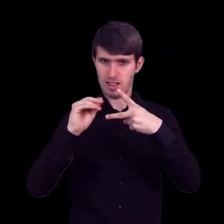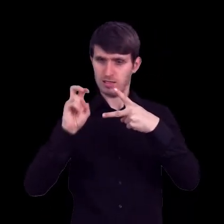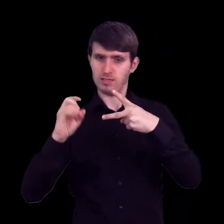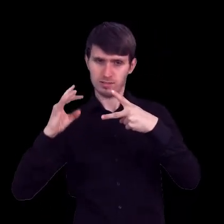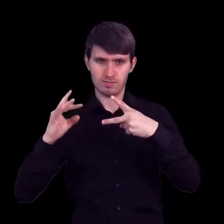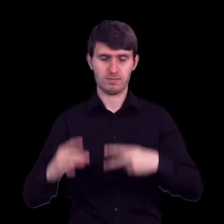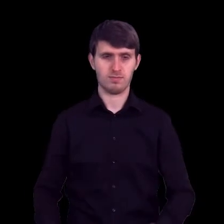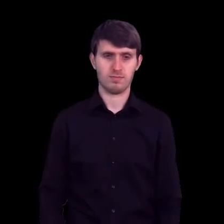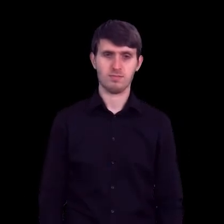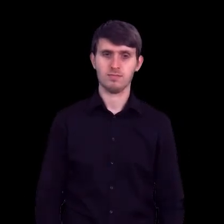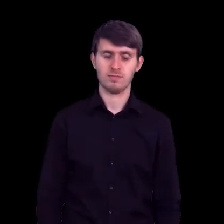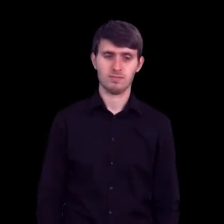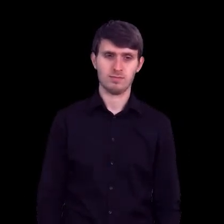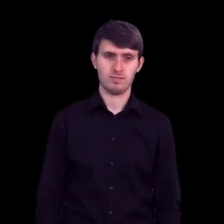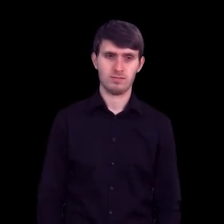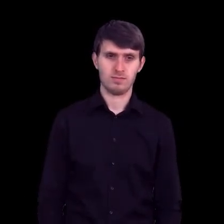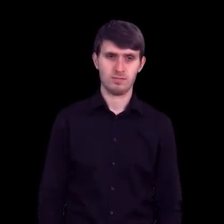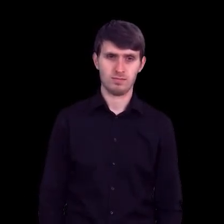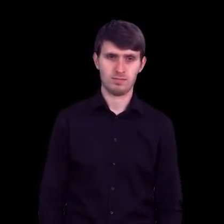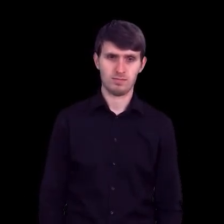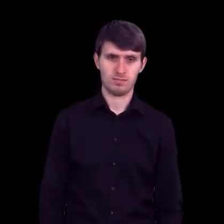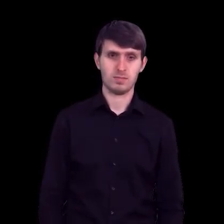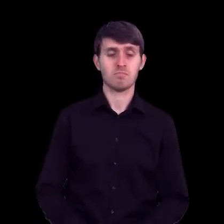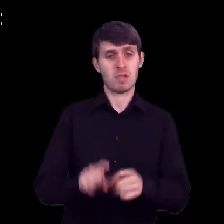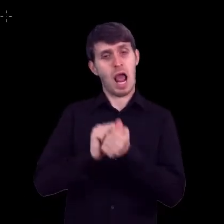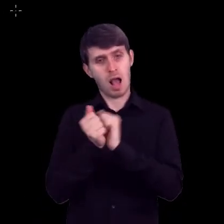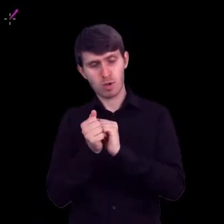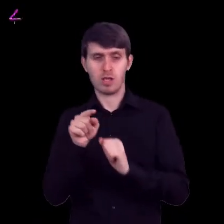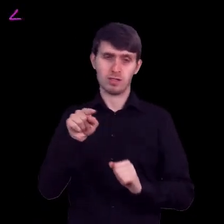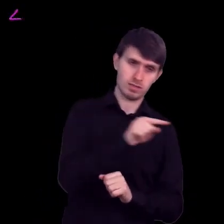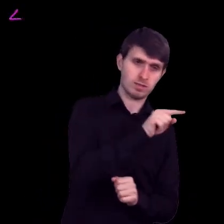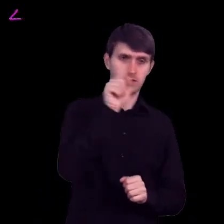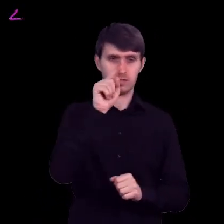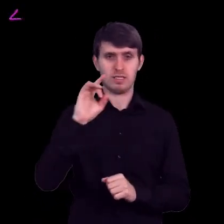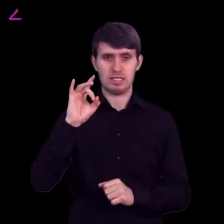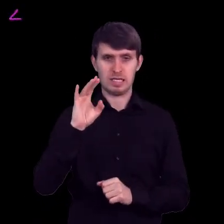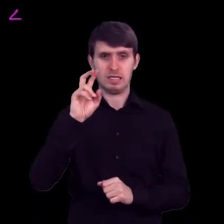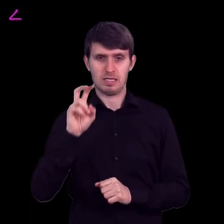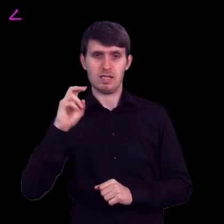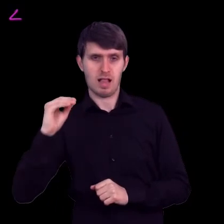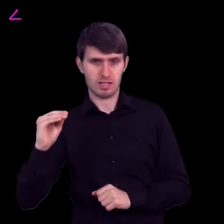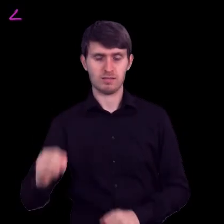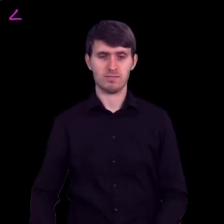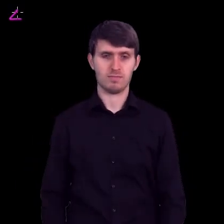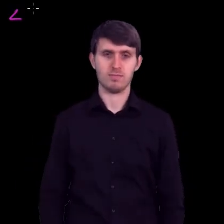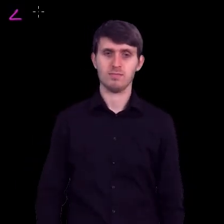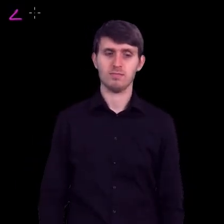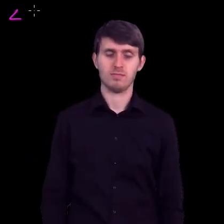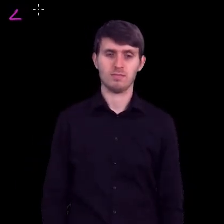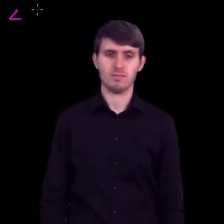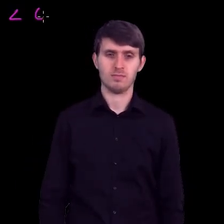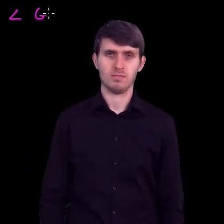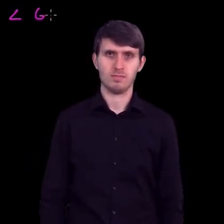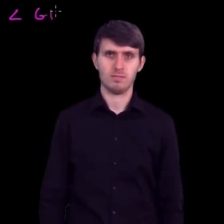EHG. Możemy go także opisać... Możemy go także opisać jako kąt G, H, E.